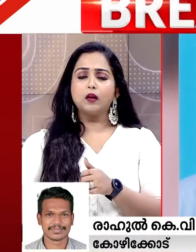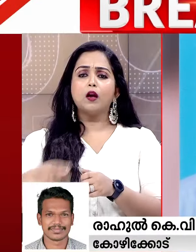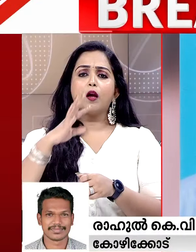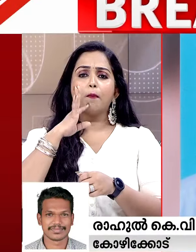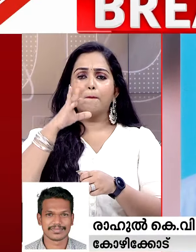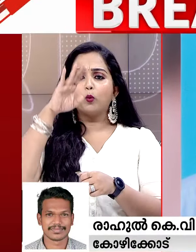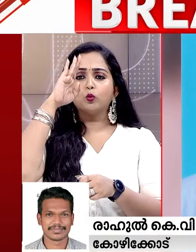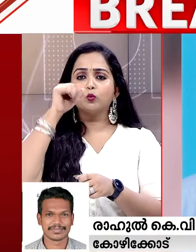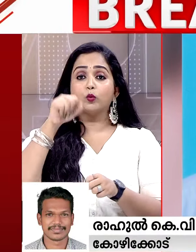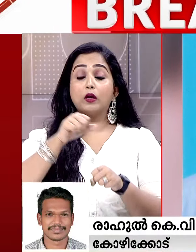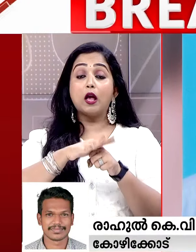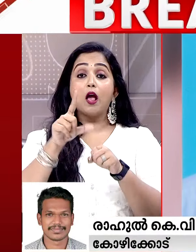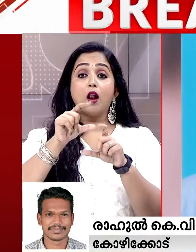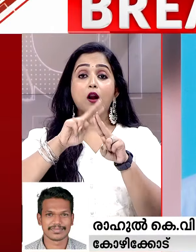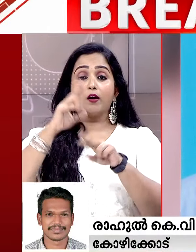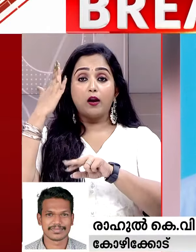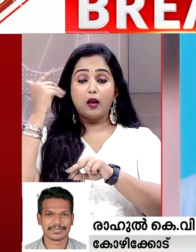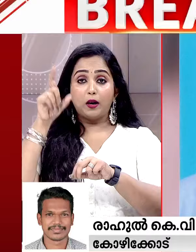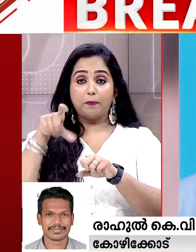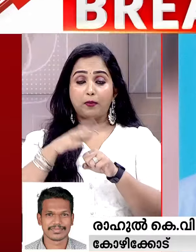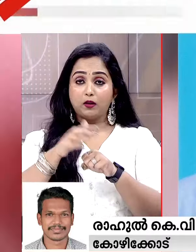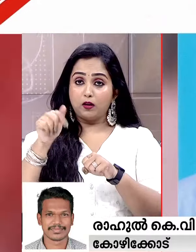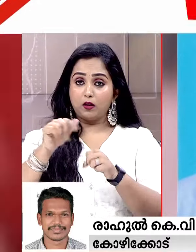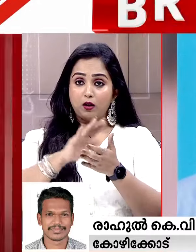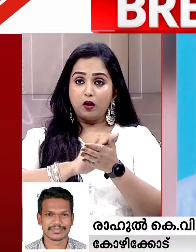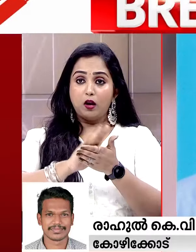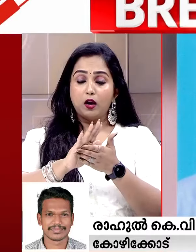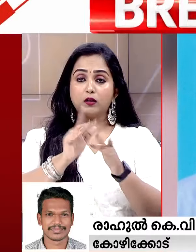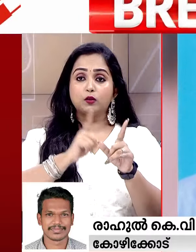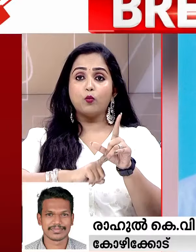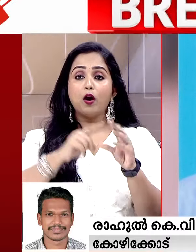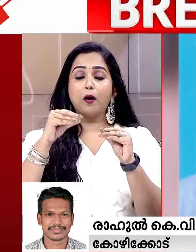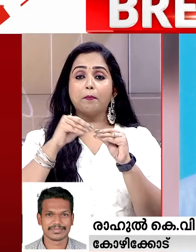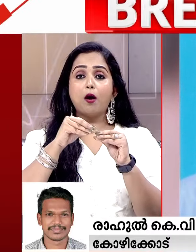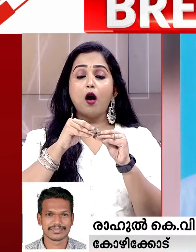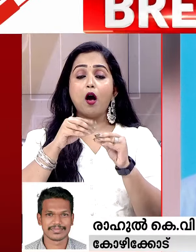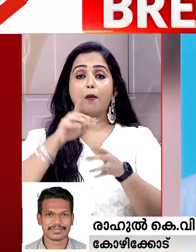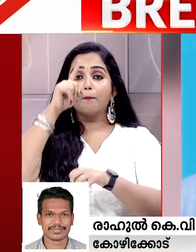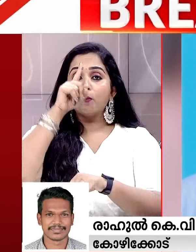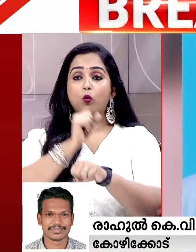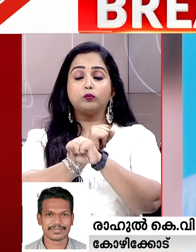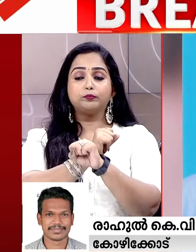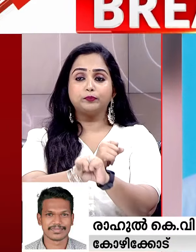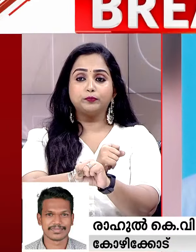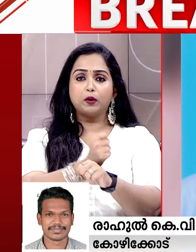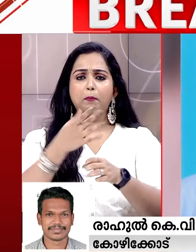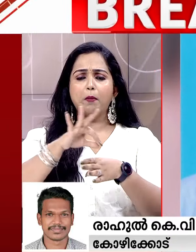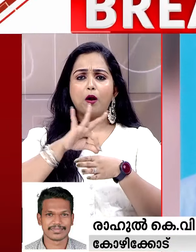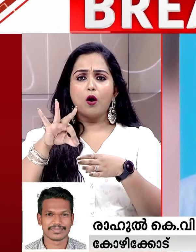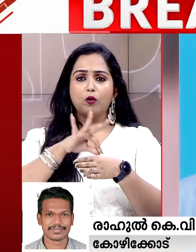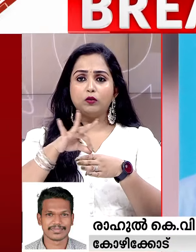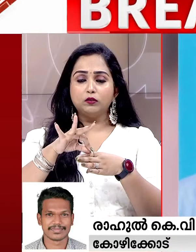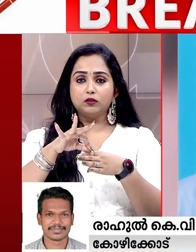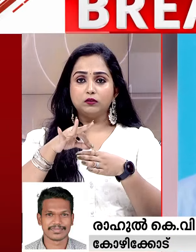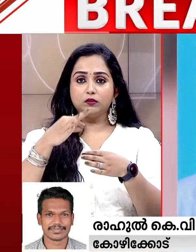വാർത്തയാണ്, ഇടതുപക്ഷ കൗൺസിലറെയാണ് ഹൈദരാബാദ് പോലീസ് അറസ്റ്റ് ചെയ്തിട്ടുള്ളത്. അതായത് ക്രിപ്റ്റോ കറൻസി വഴി